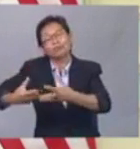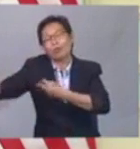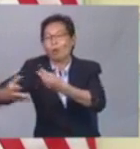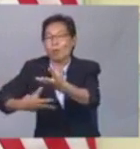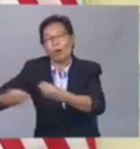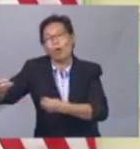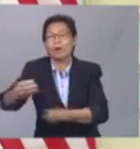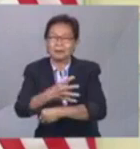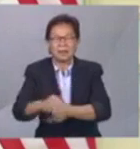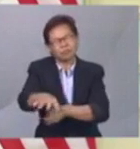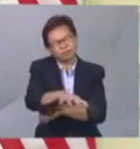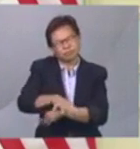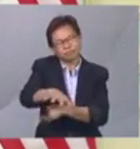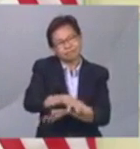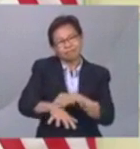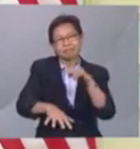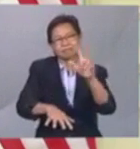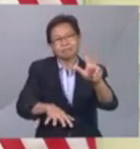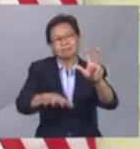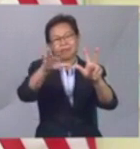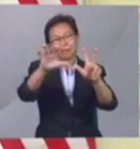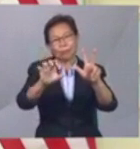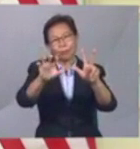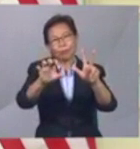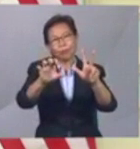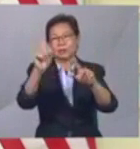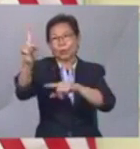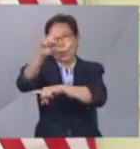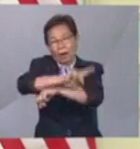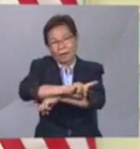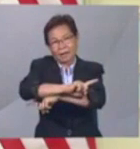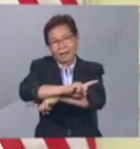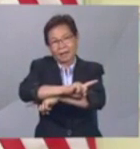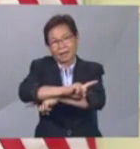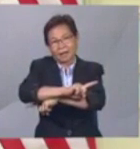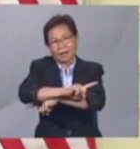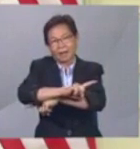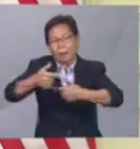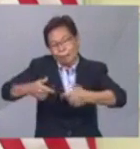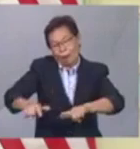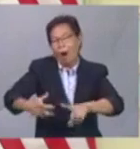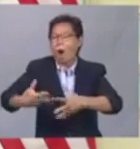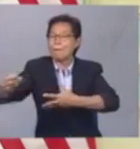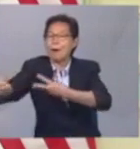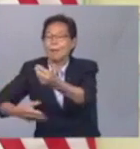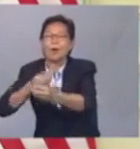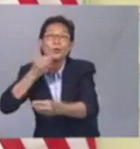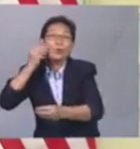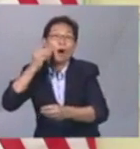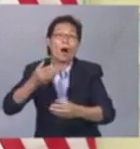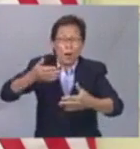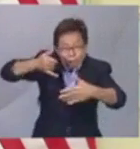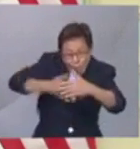Dan dianggarkan lebih kurang 350 sehari yang mereka yang dibenarkan pulang. Jadi dengan kemasukan